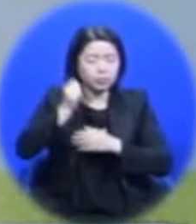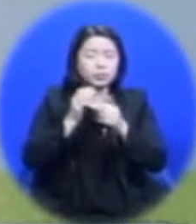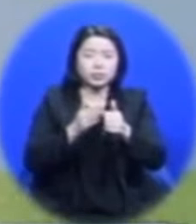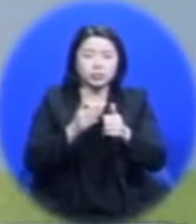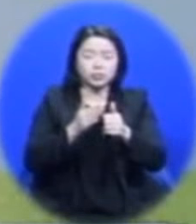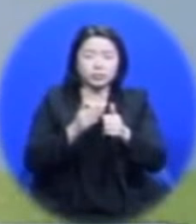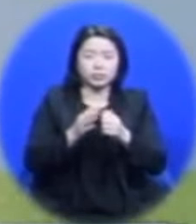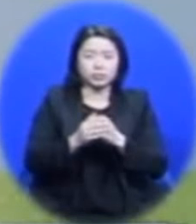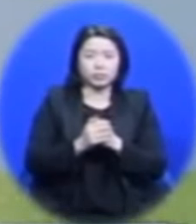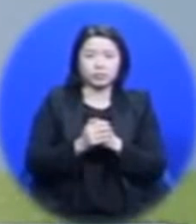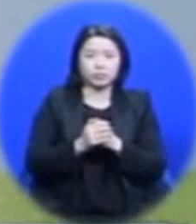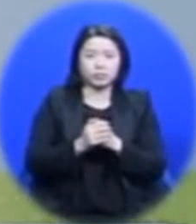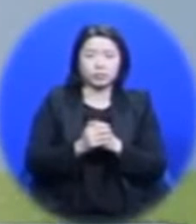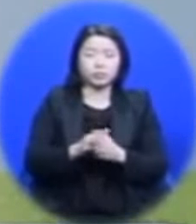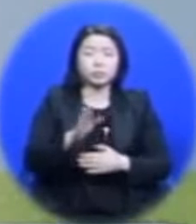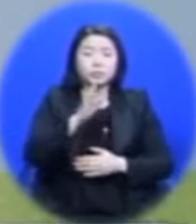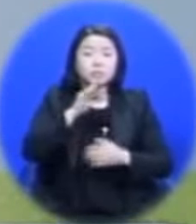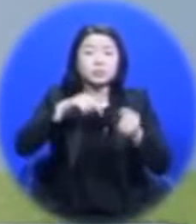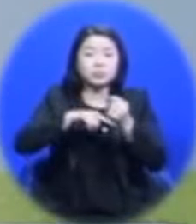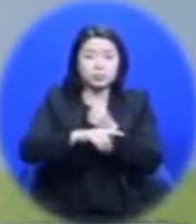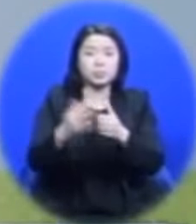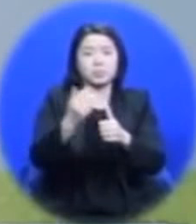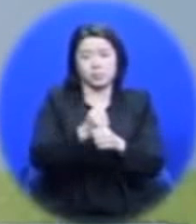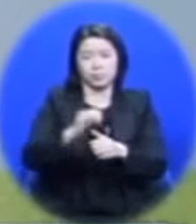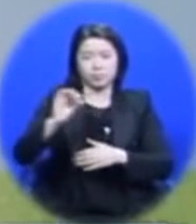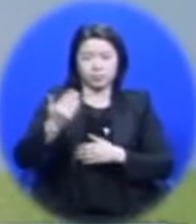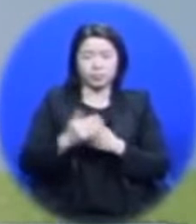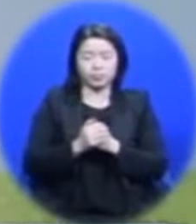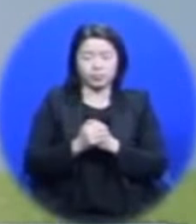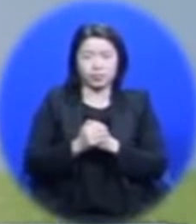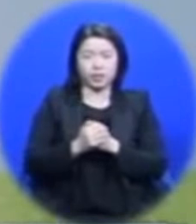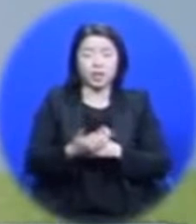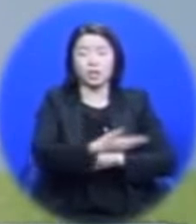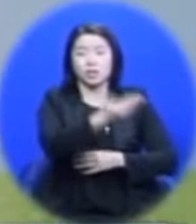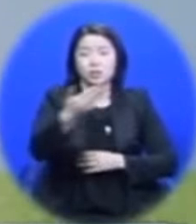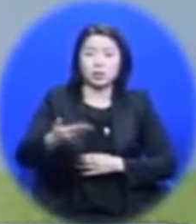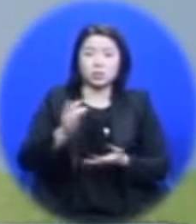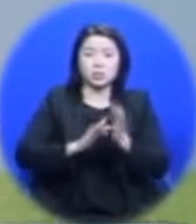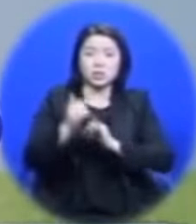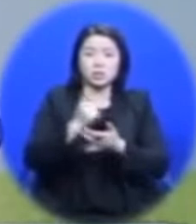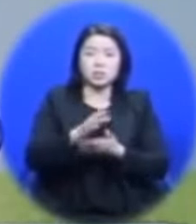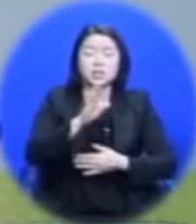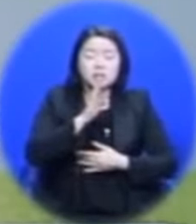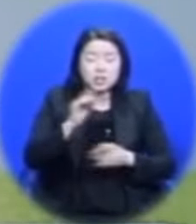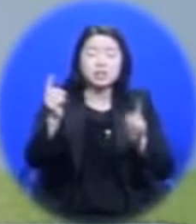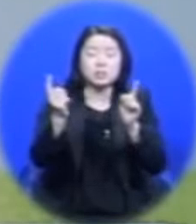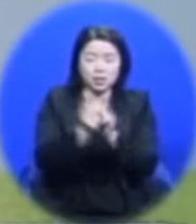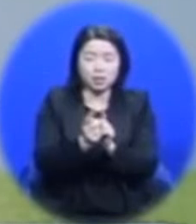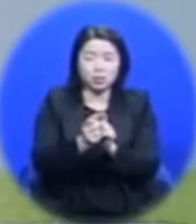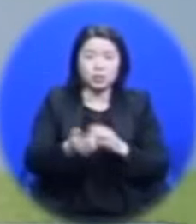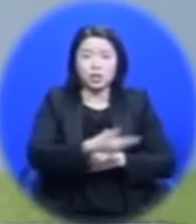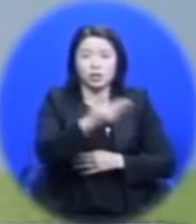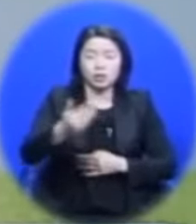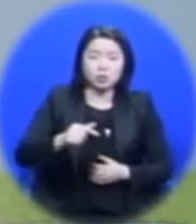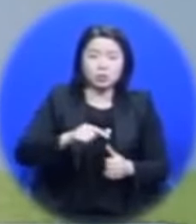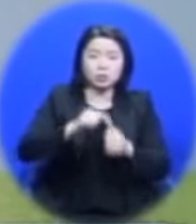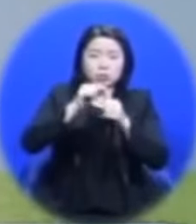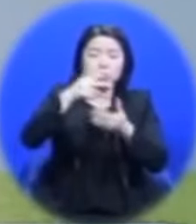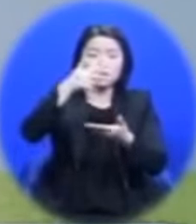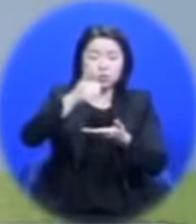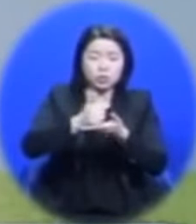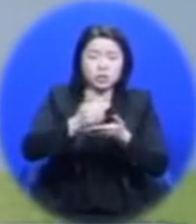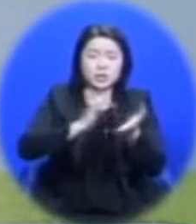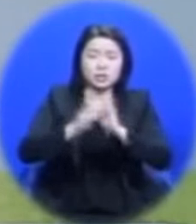말이에요. 진리를 붙잡으셔야 돼요. 여러분이 예수님을 진짜 만나고 여러분의 구원주이신